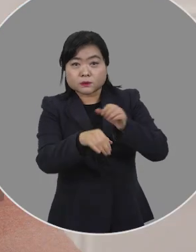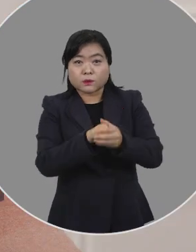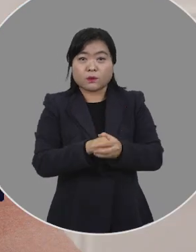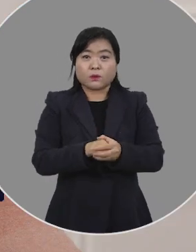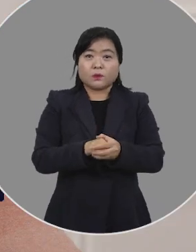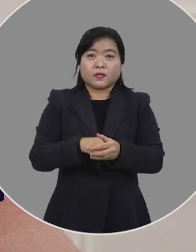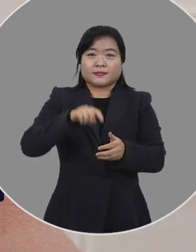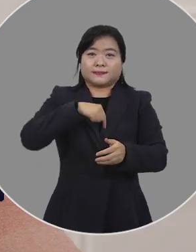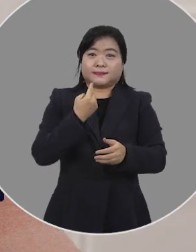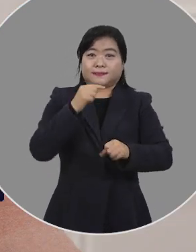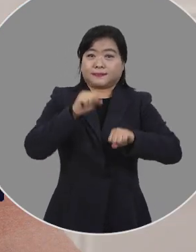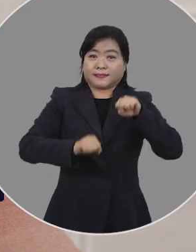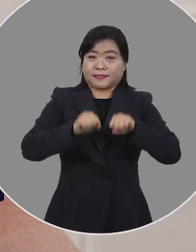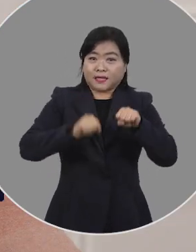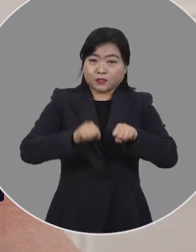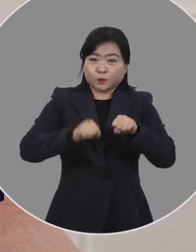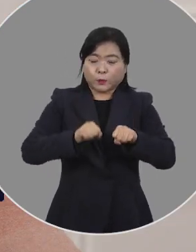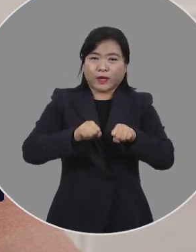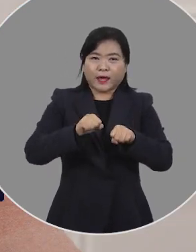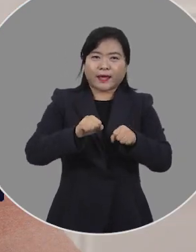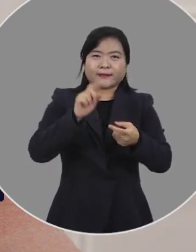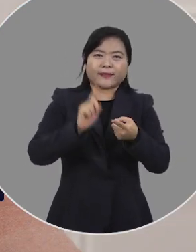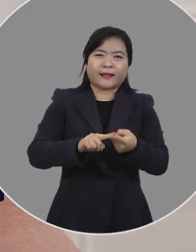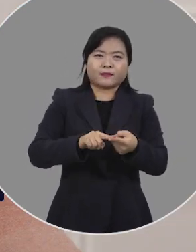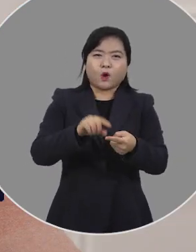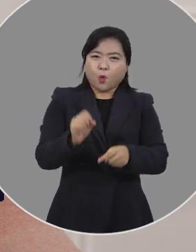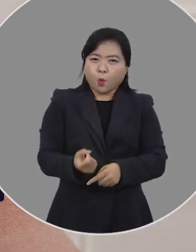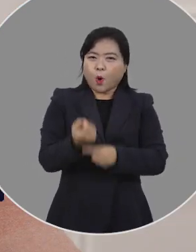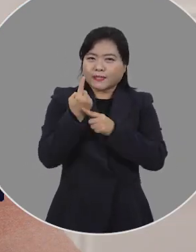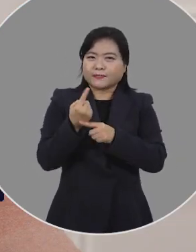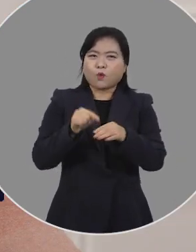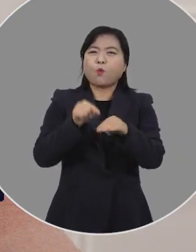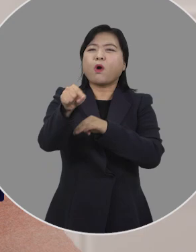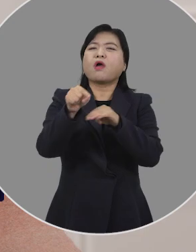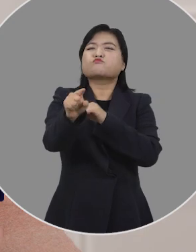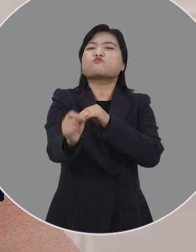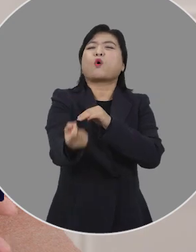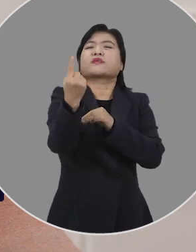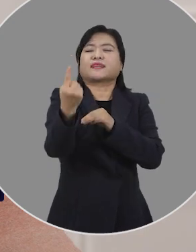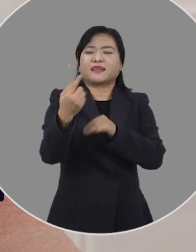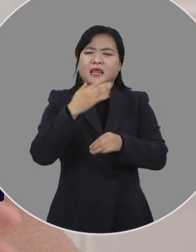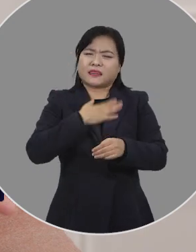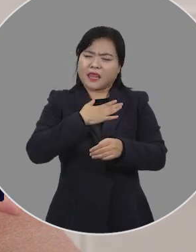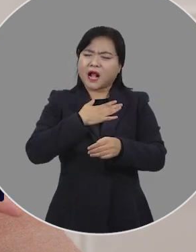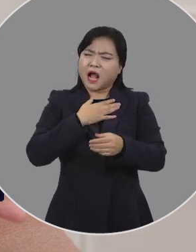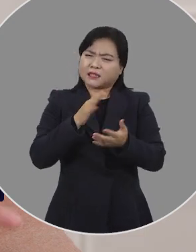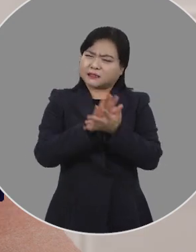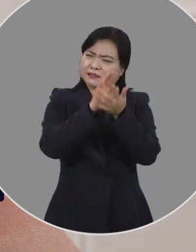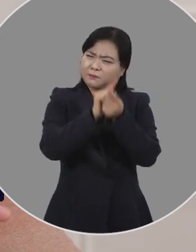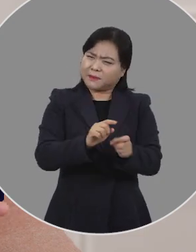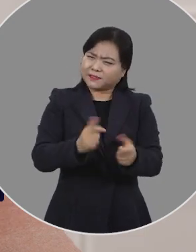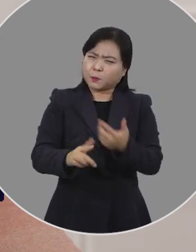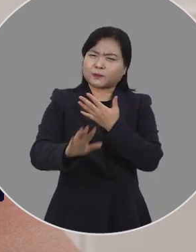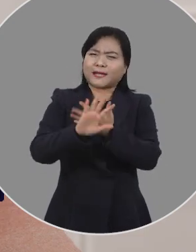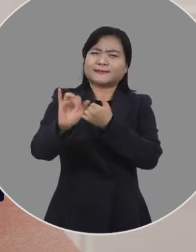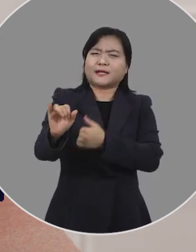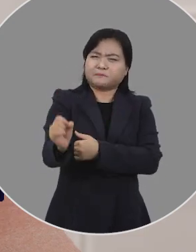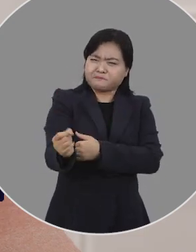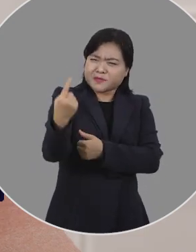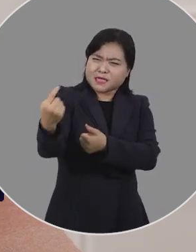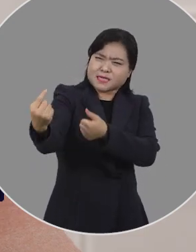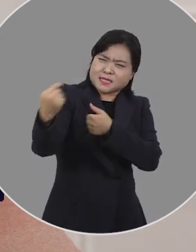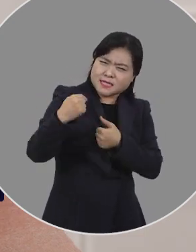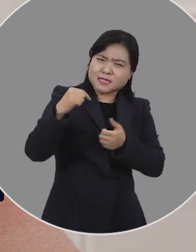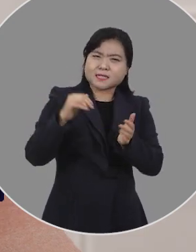그 attribution이라고 하는데, 귀인을, 자기의 행동에 대한 원인을 외부의 이 요인으로 돌릴 때,